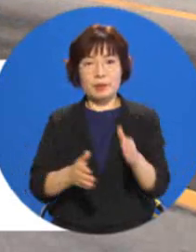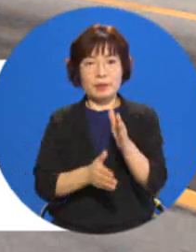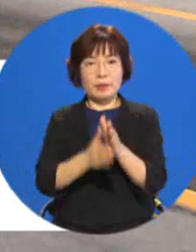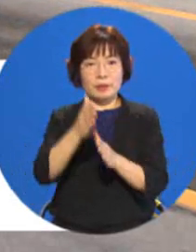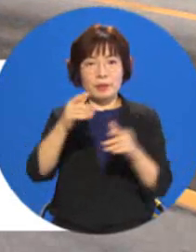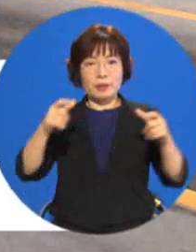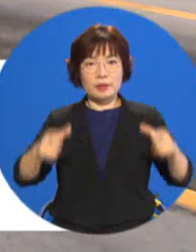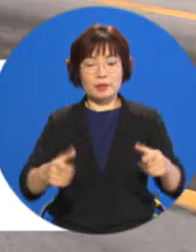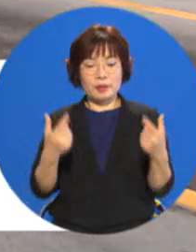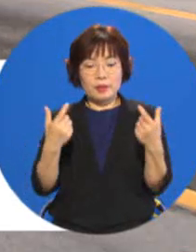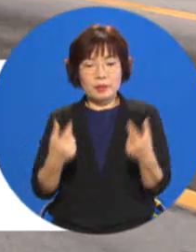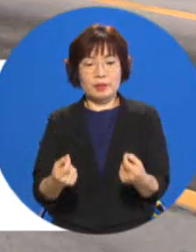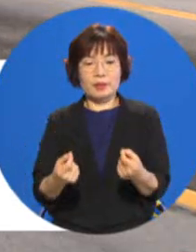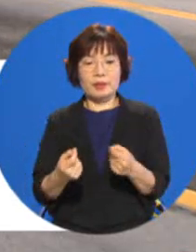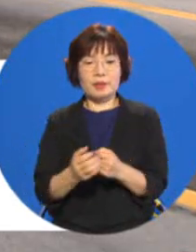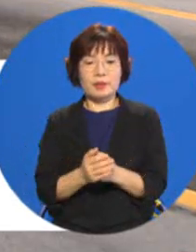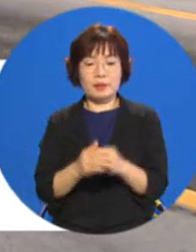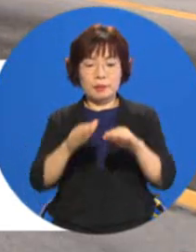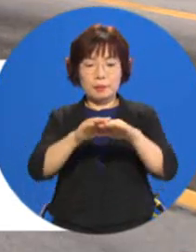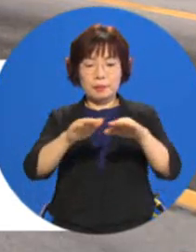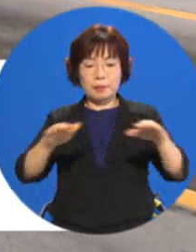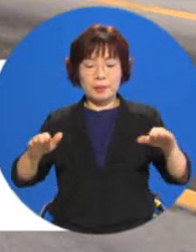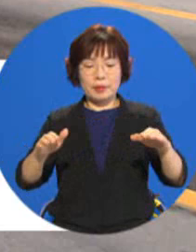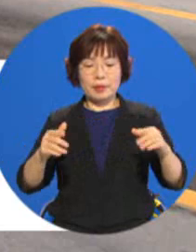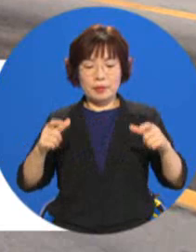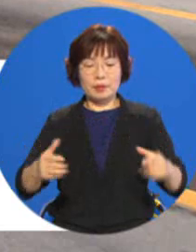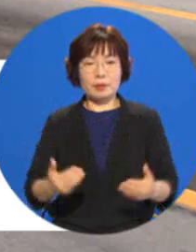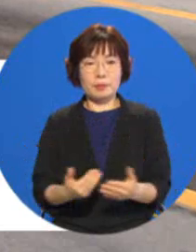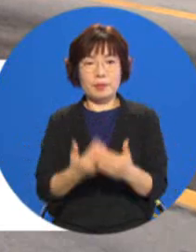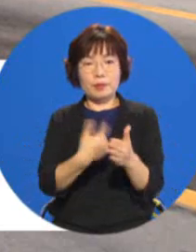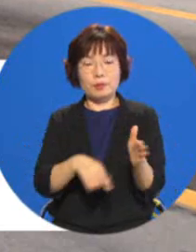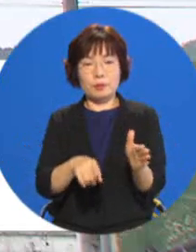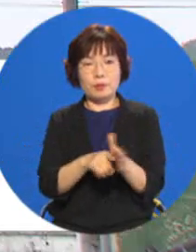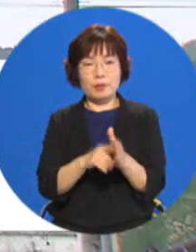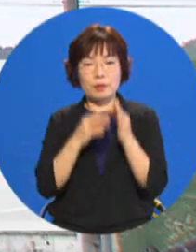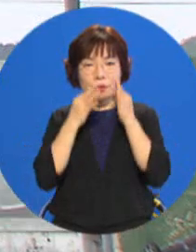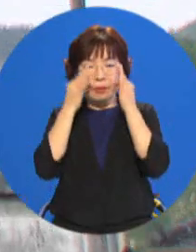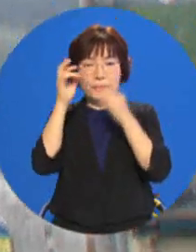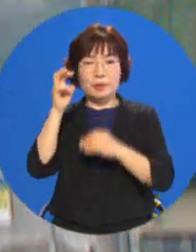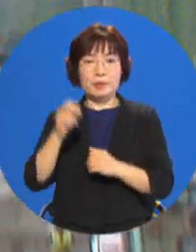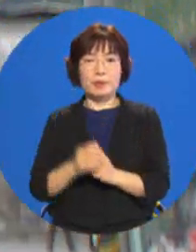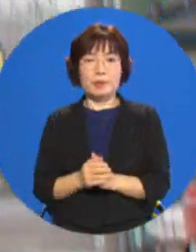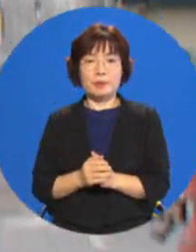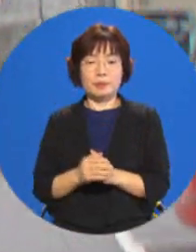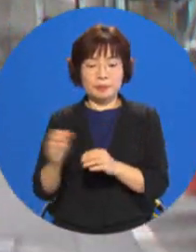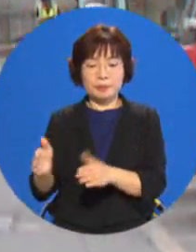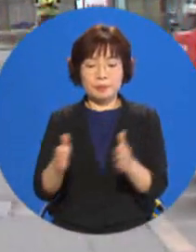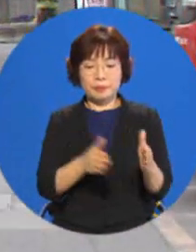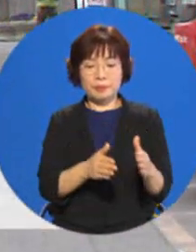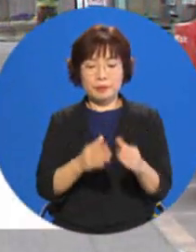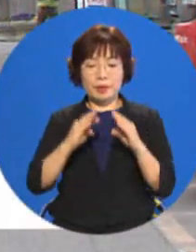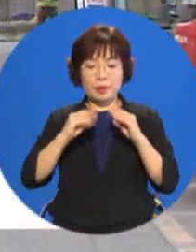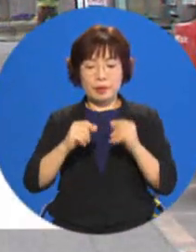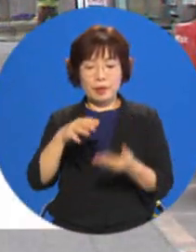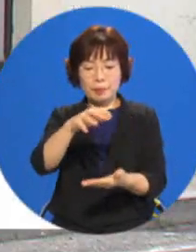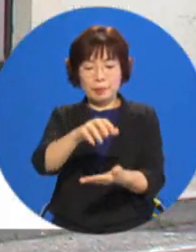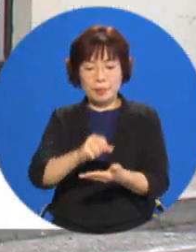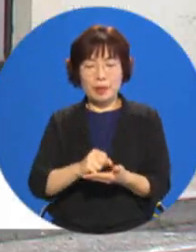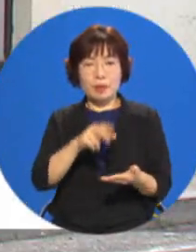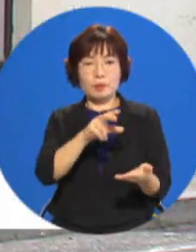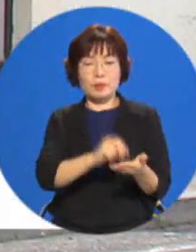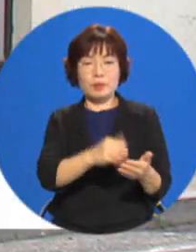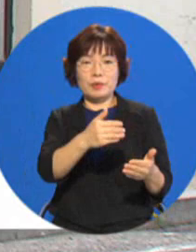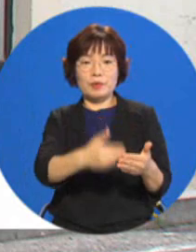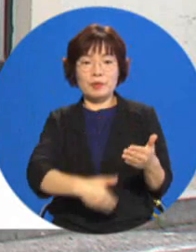지역과 똑같은 균등한 지역 발전이 이루어지지 않을까. 반면 원활한 토지 수용 역시 과제로